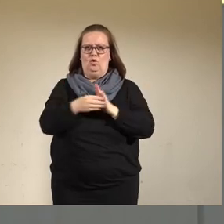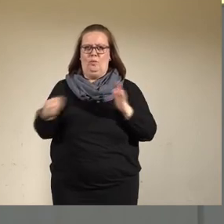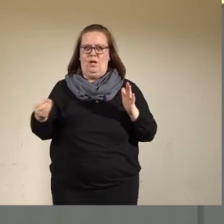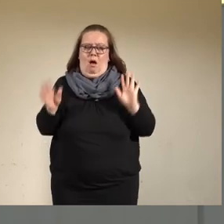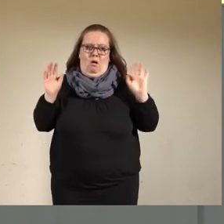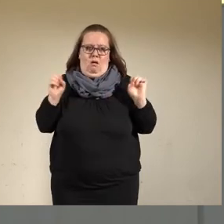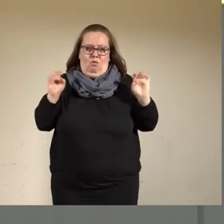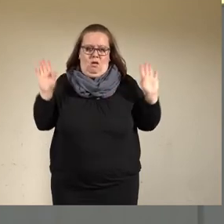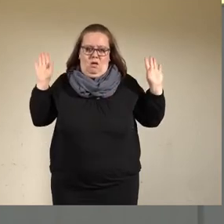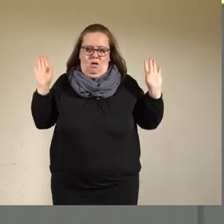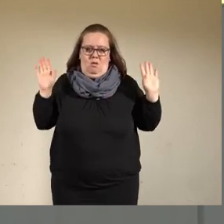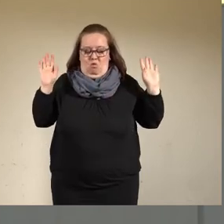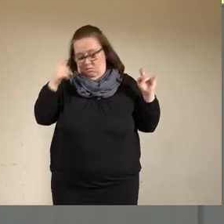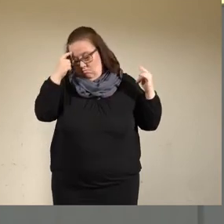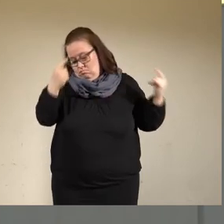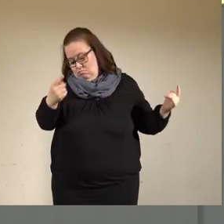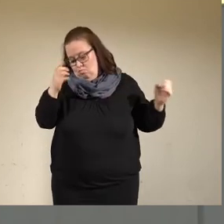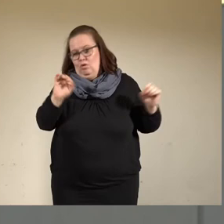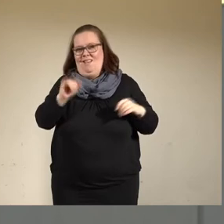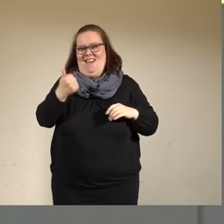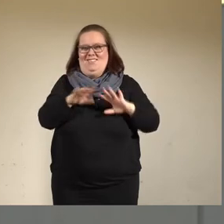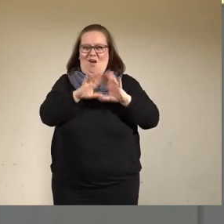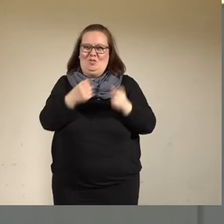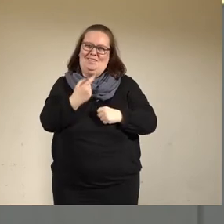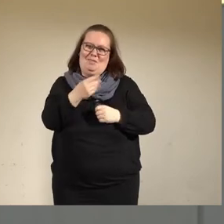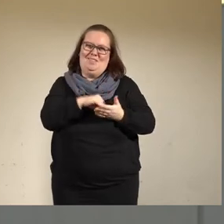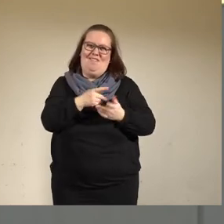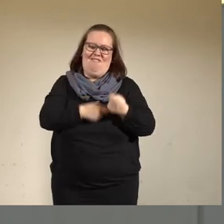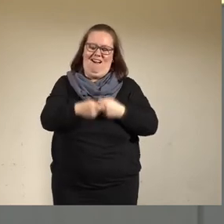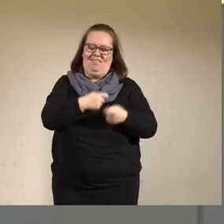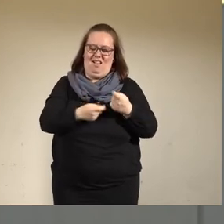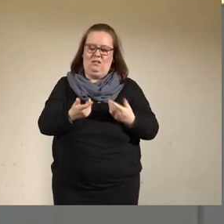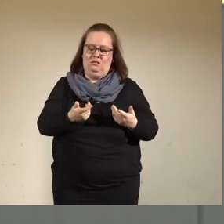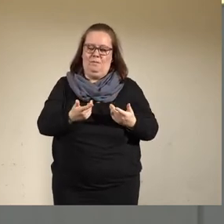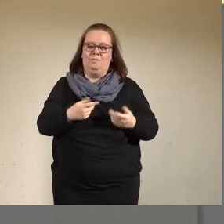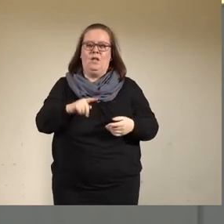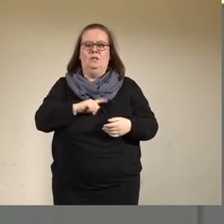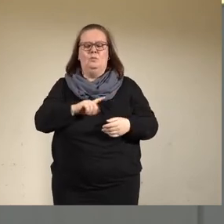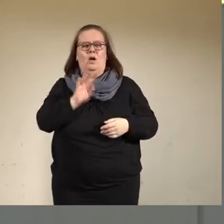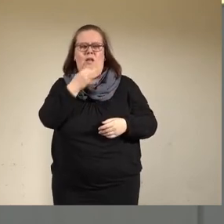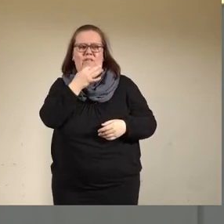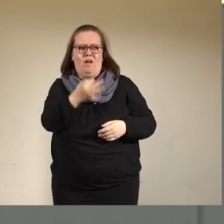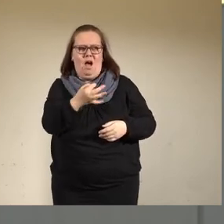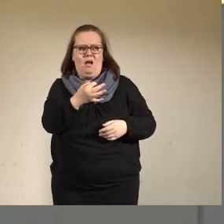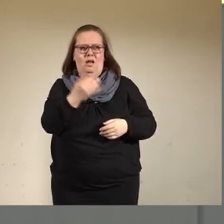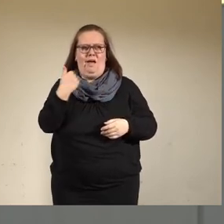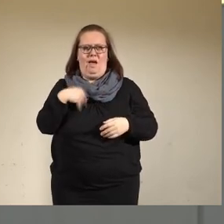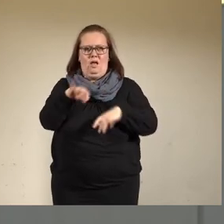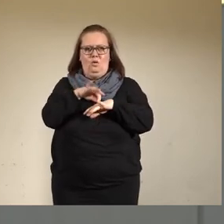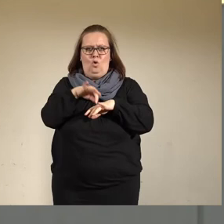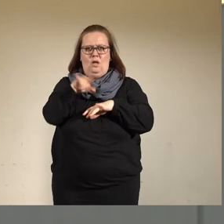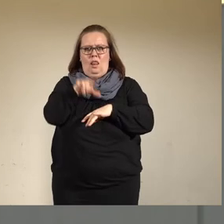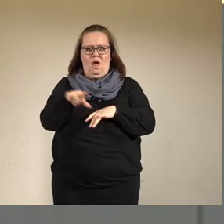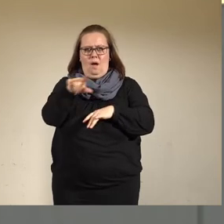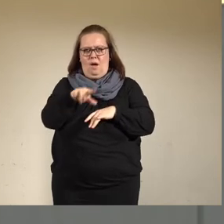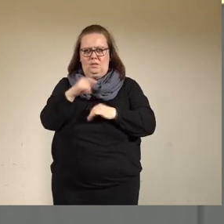es drum, sei Ihnen gegönnt, ist ja einer der ersten Haushalte, die Sie verhandeln. Ich habe noch eine Frage konkret an Herrn Dr.